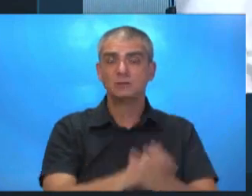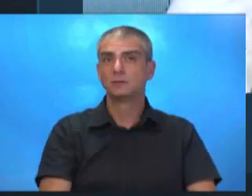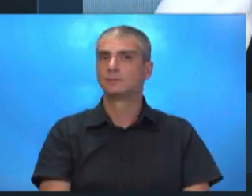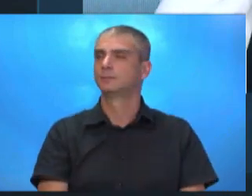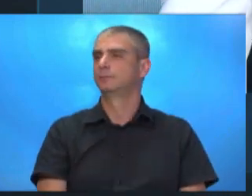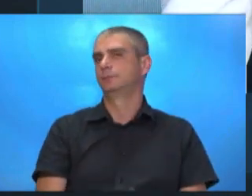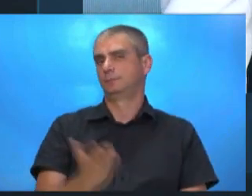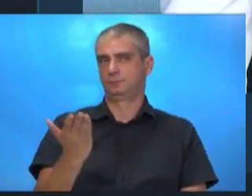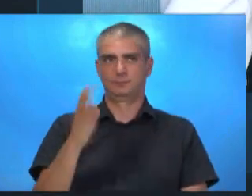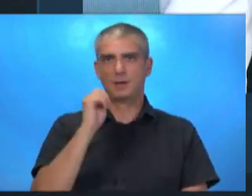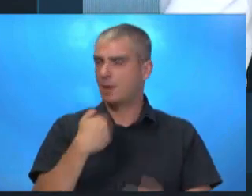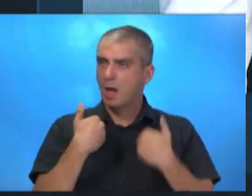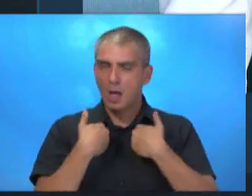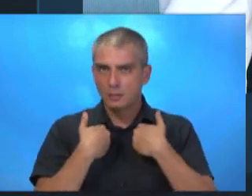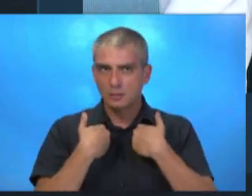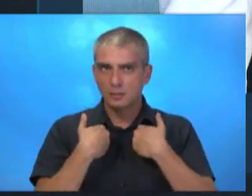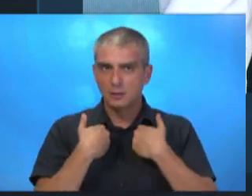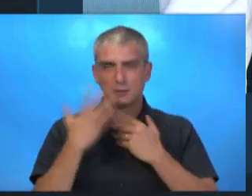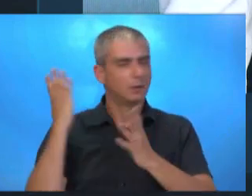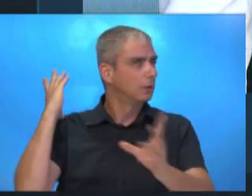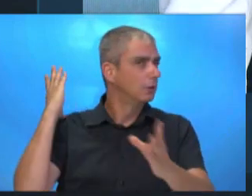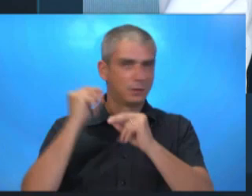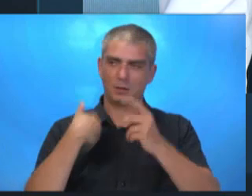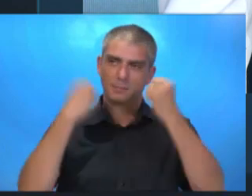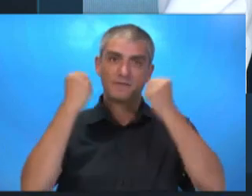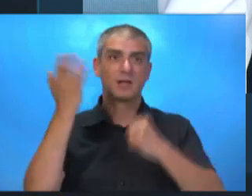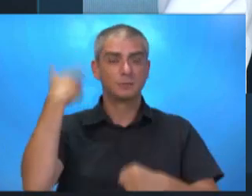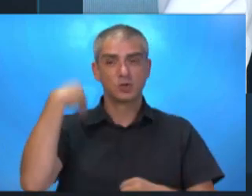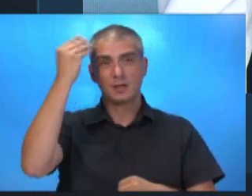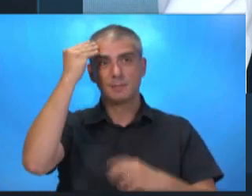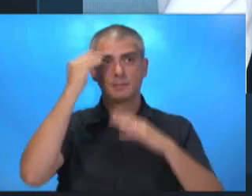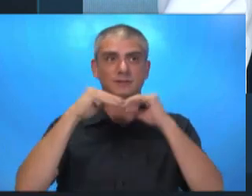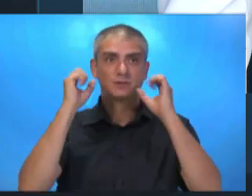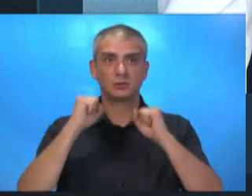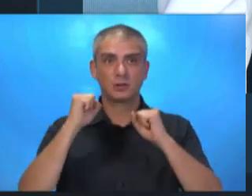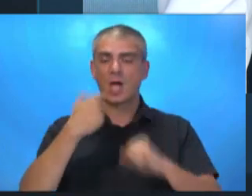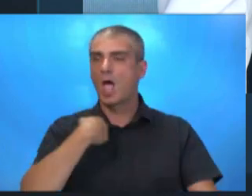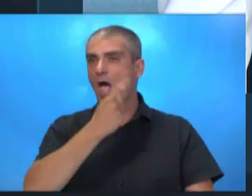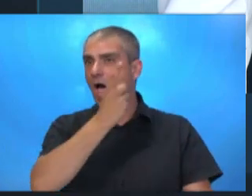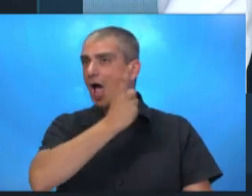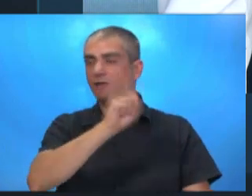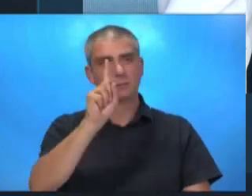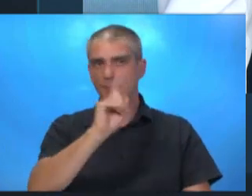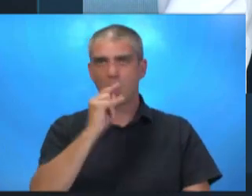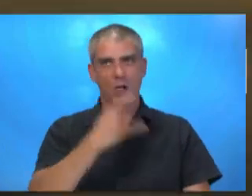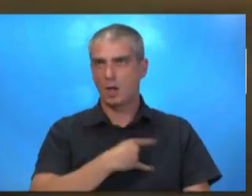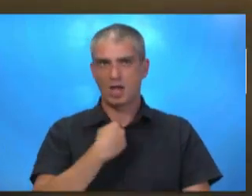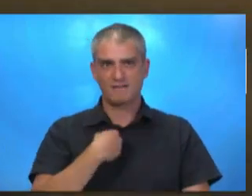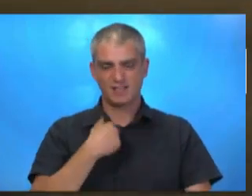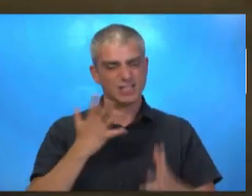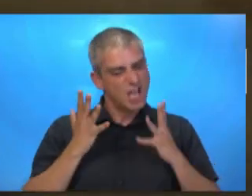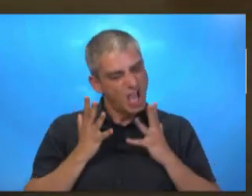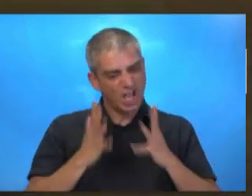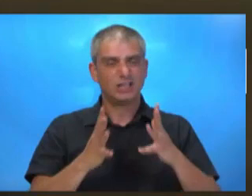מיכל, אני מפגין סדרתי מאז שהייתי בבית ספר יסודי. אף פעם לא חוויתי אגרסיביות